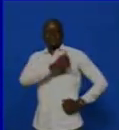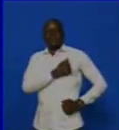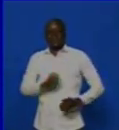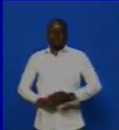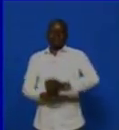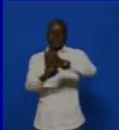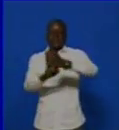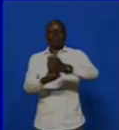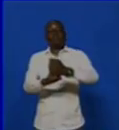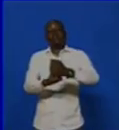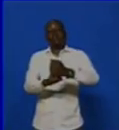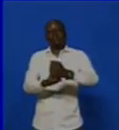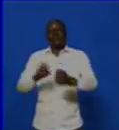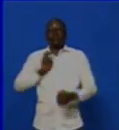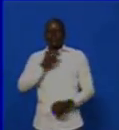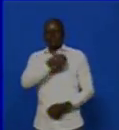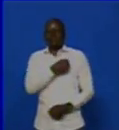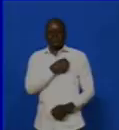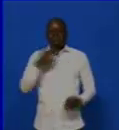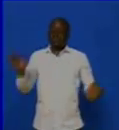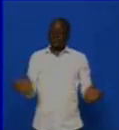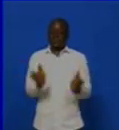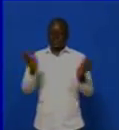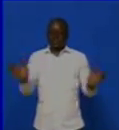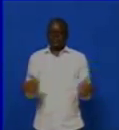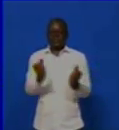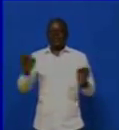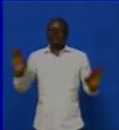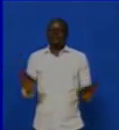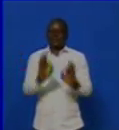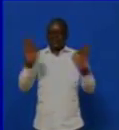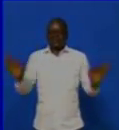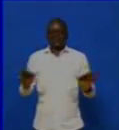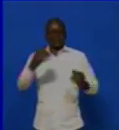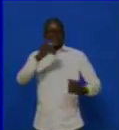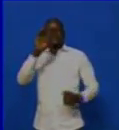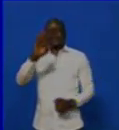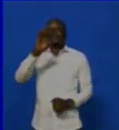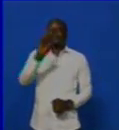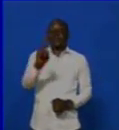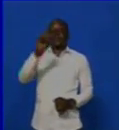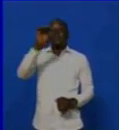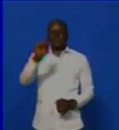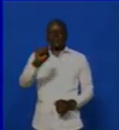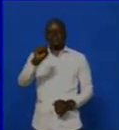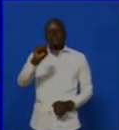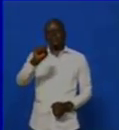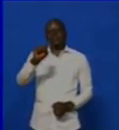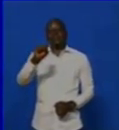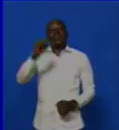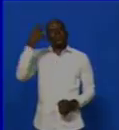sécurité. Nous encourageons et félicitons nos forces de défense et de sécurité pour